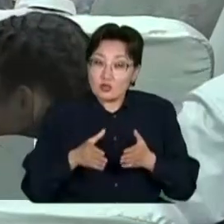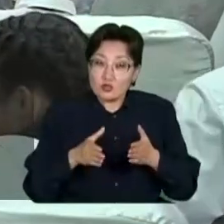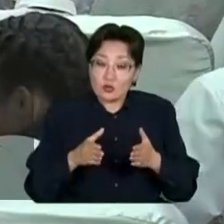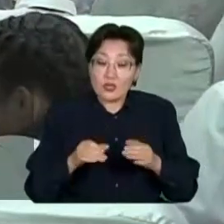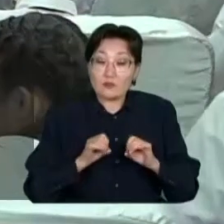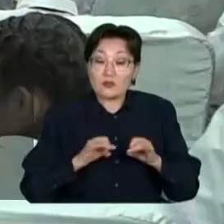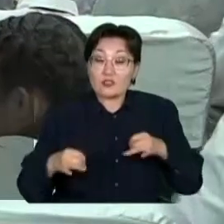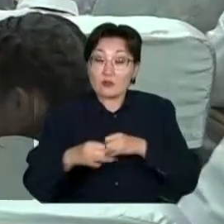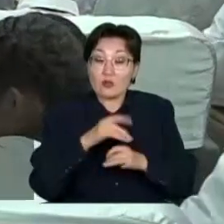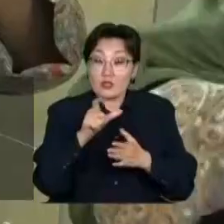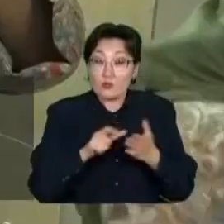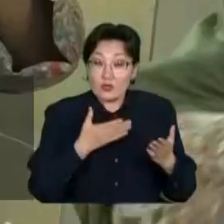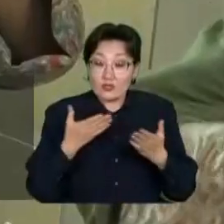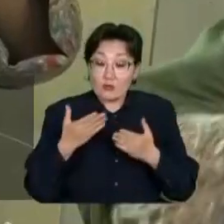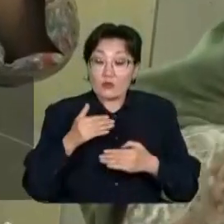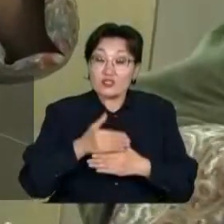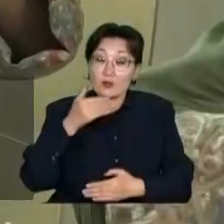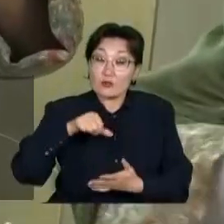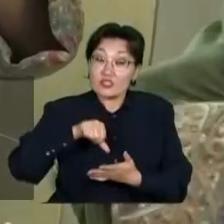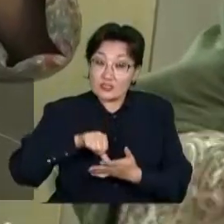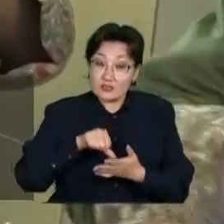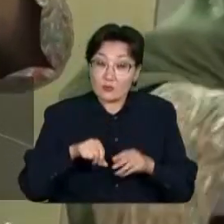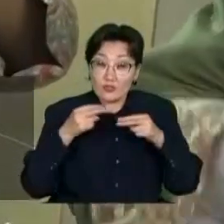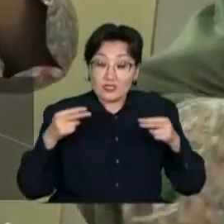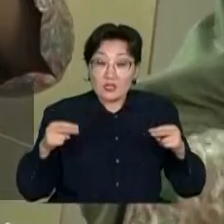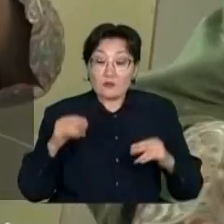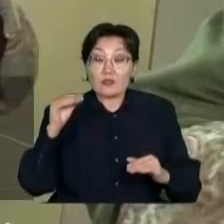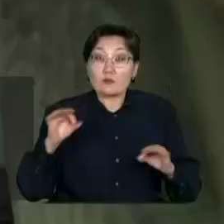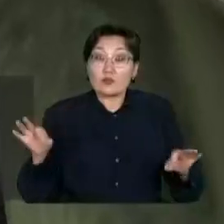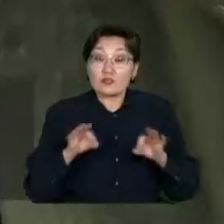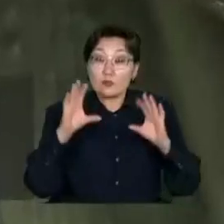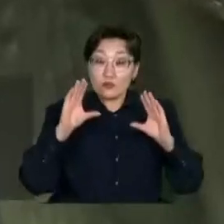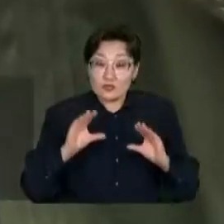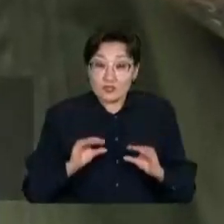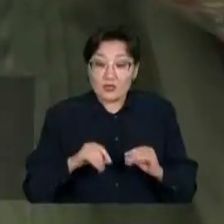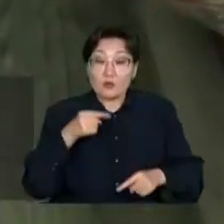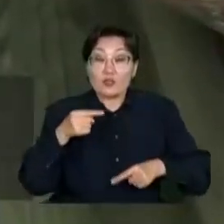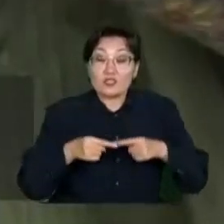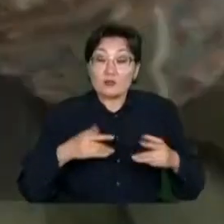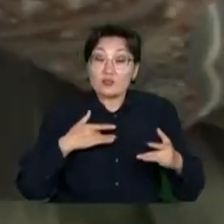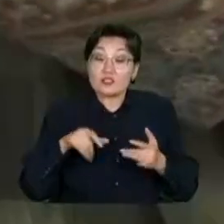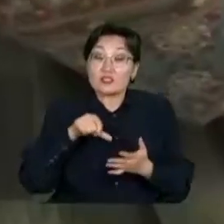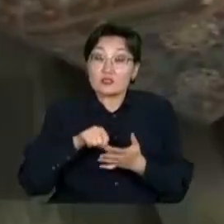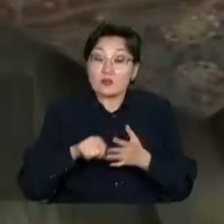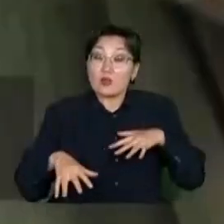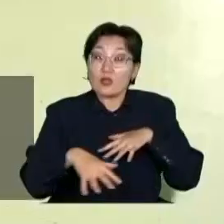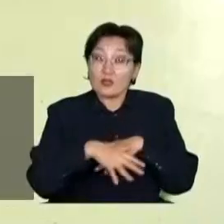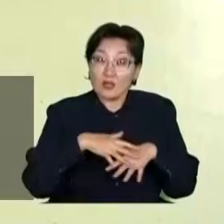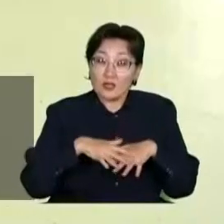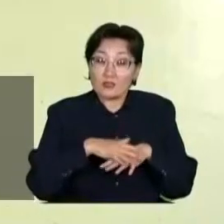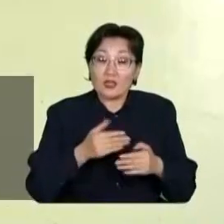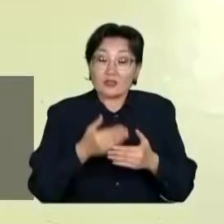рухты жырларын оқып, сахнада өнер көрсетті. Сондай-ақ әдеби сазды кешке елімізге танымал дәстүрлі әншілер қатысып, көпшілікті бір